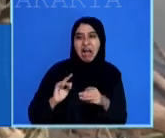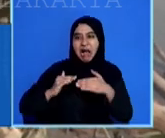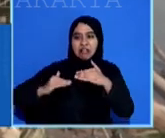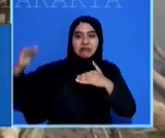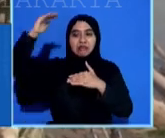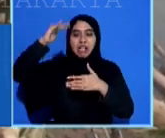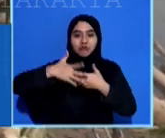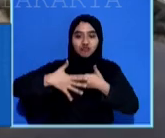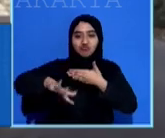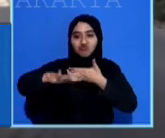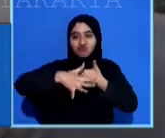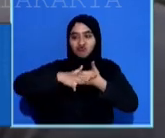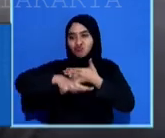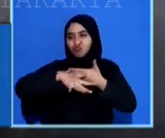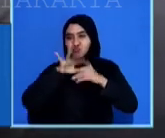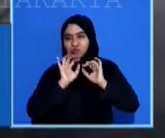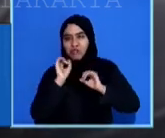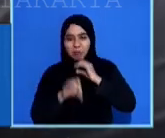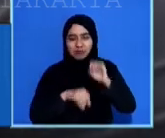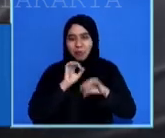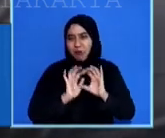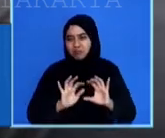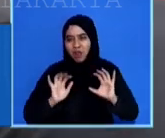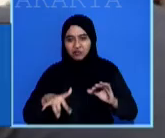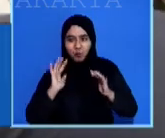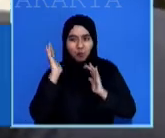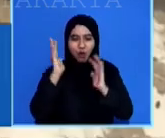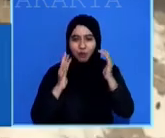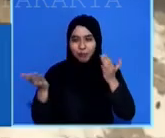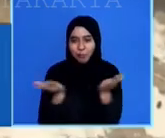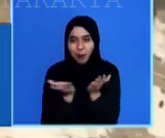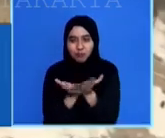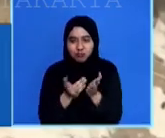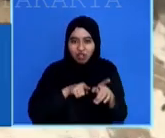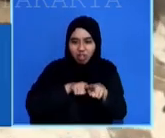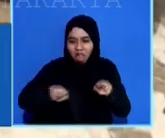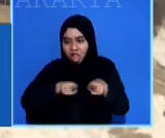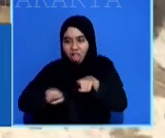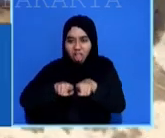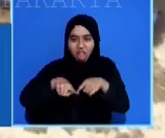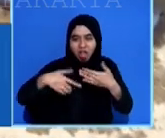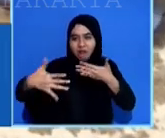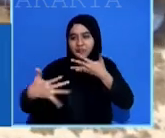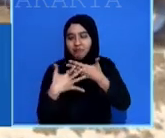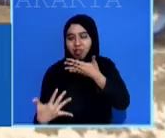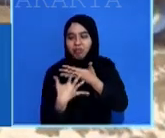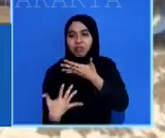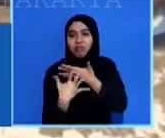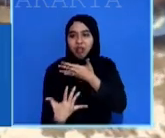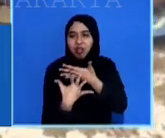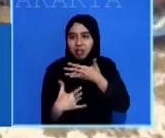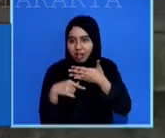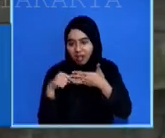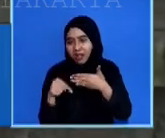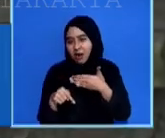membawa banyak material sampah ranting dan batang pohon tersendat di bendung tersebut hingga akhirnya menyumbat aliran sungai. Tim SAR dibantu